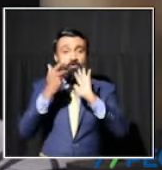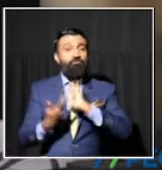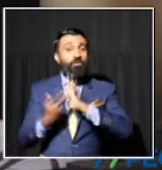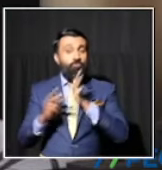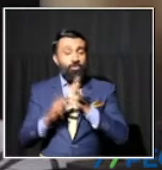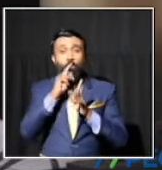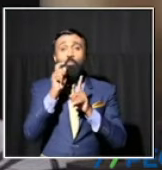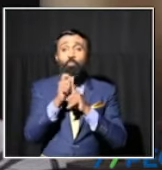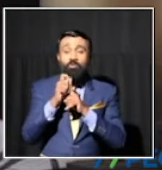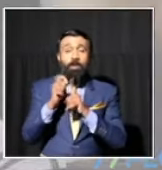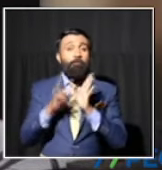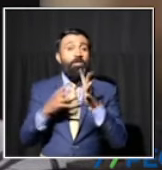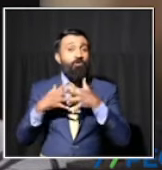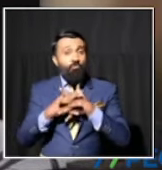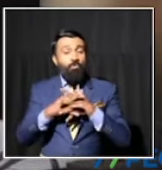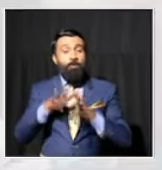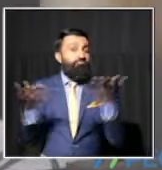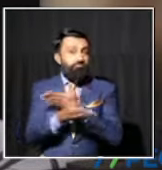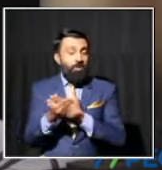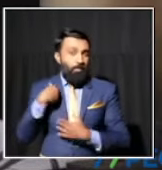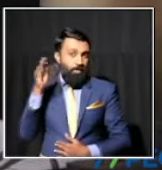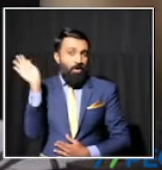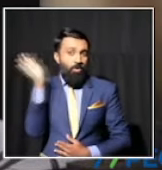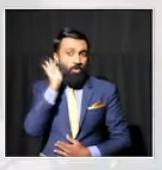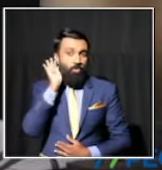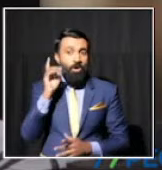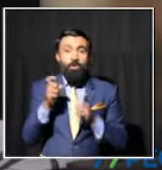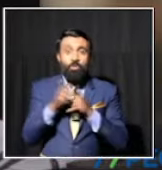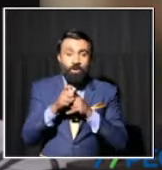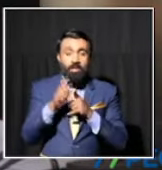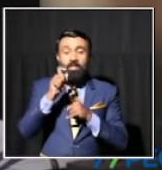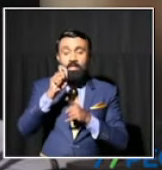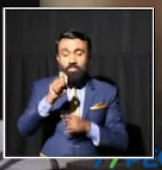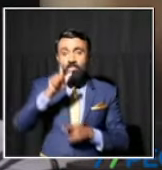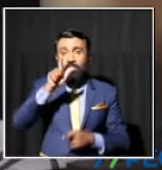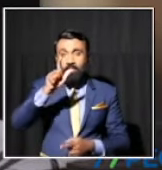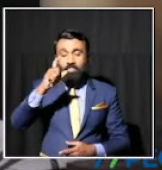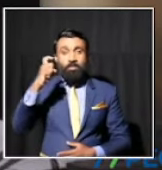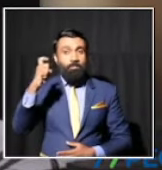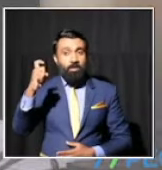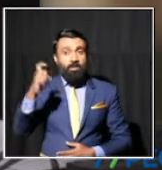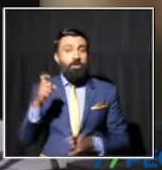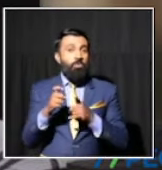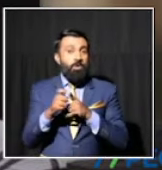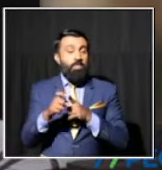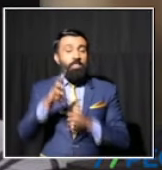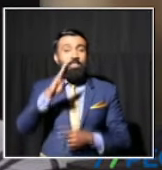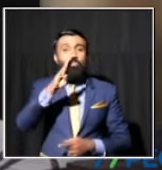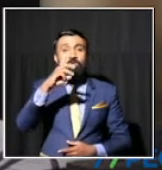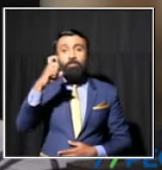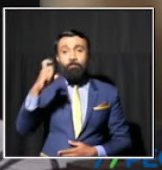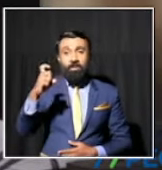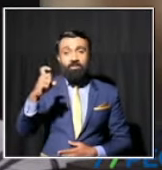पुनरिन्वल मेगावाट पांसिया कदानी डे देंडे नो किए द एग्रीमेंट का दुलसत हता हमारा है हैबे अदानी इंडिया वेगन किए द दुलसत तुना हमारा है अदानी इंडिया वेगन